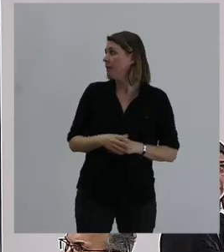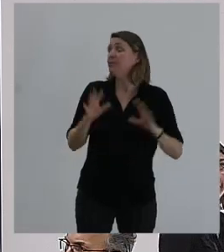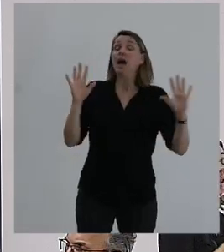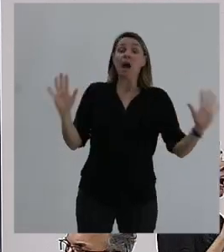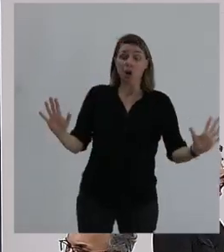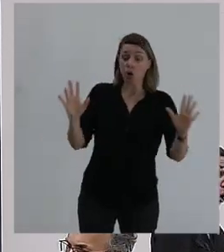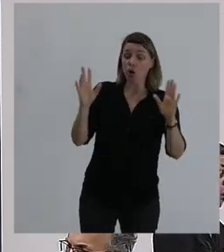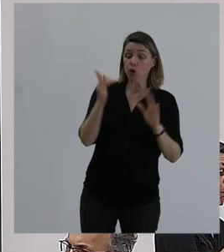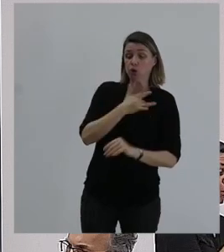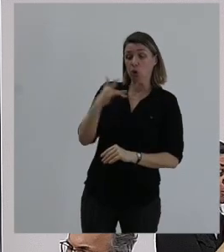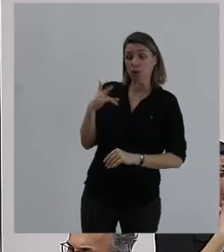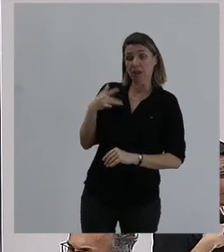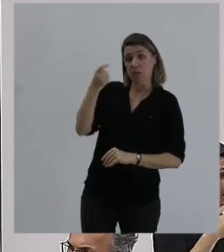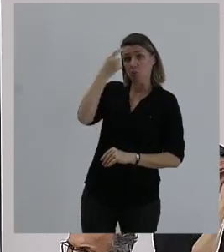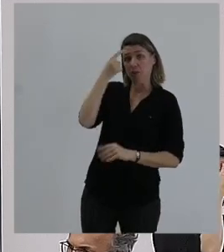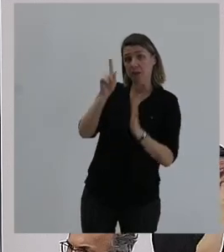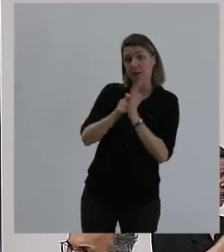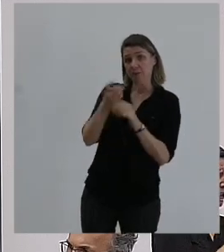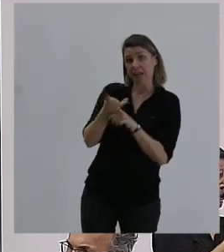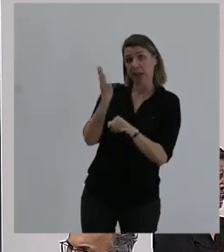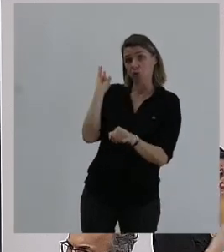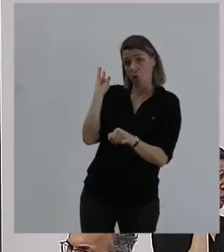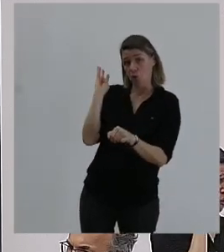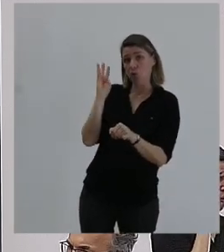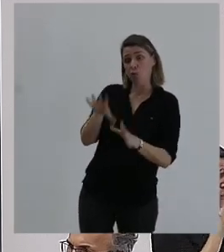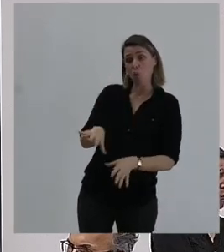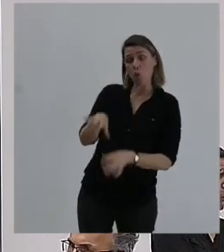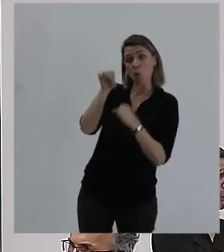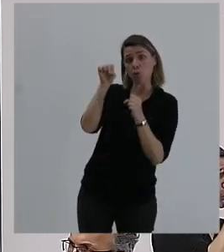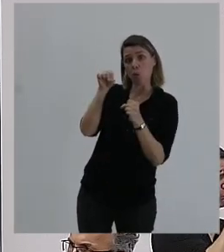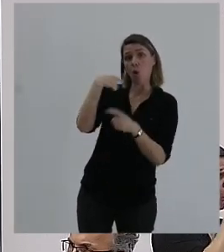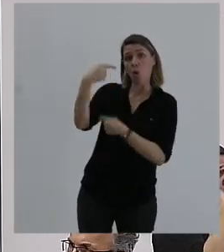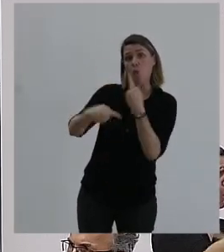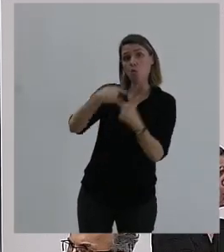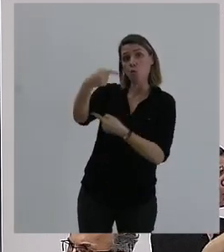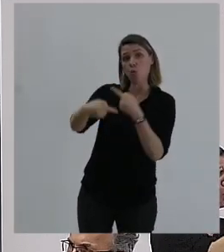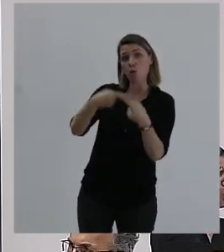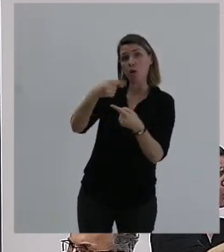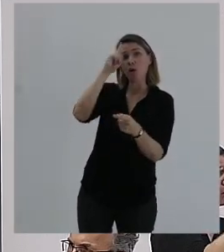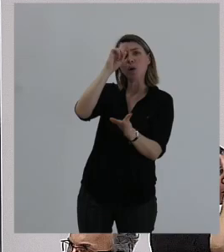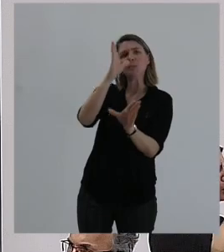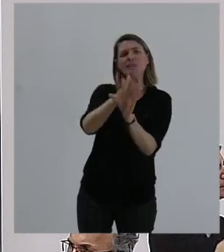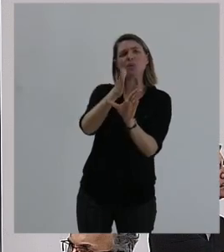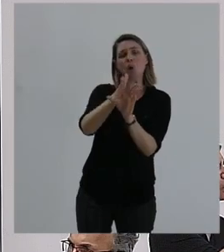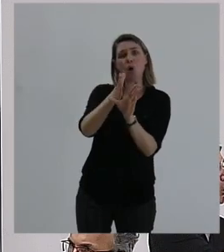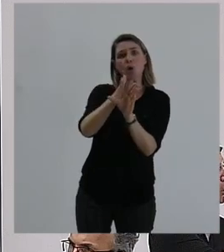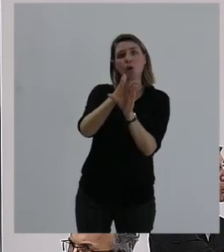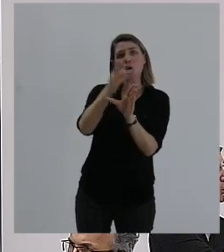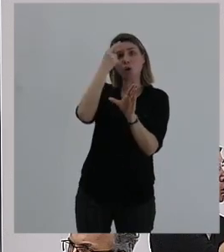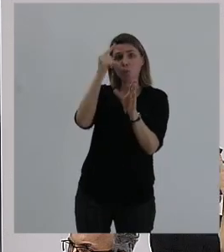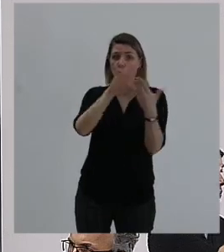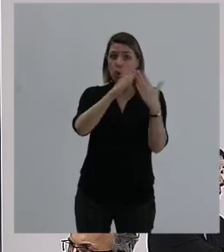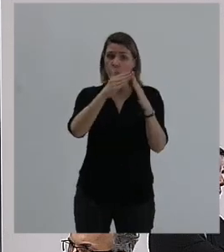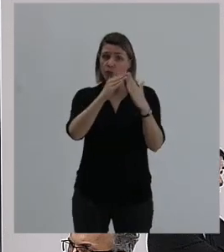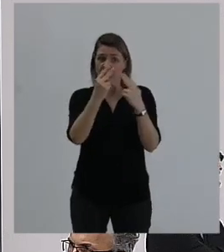Santé mentale, il y a 4 ans, il y avait un recrutement qui était en cours d'un psychologue pour la